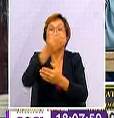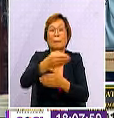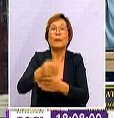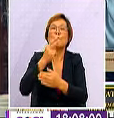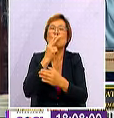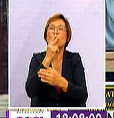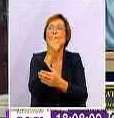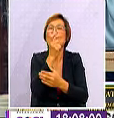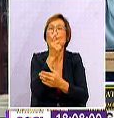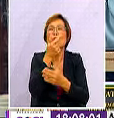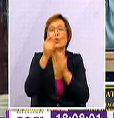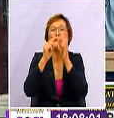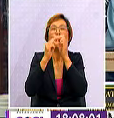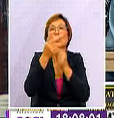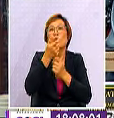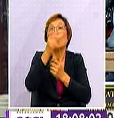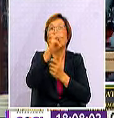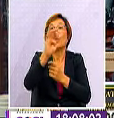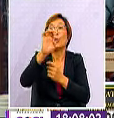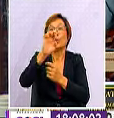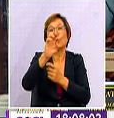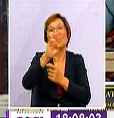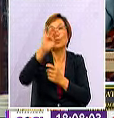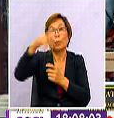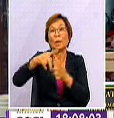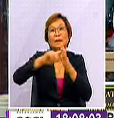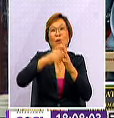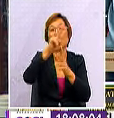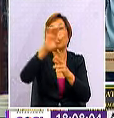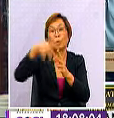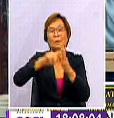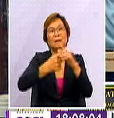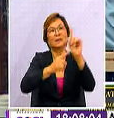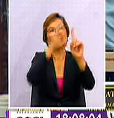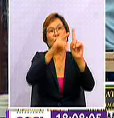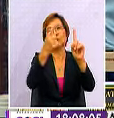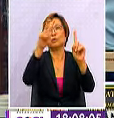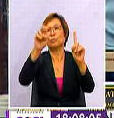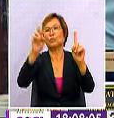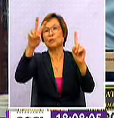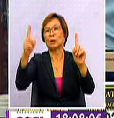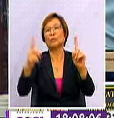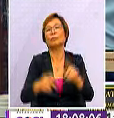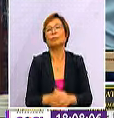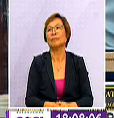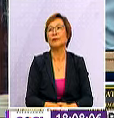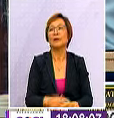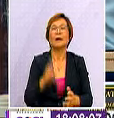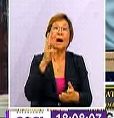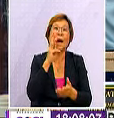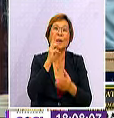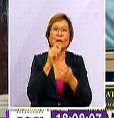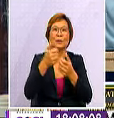bukan elektronik, termasuk vape, berkuat kuasa 1 Januari 2021. Manakala cecair